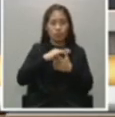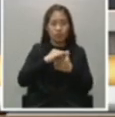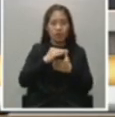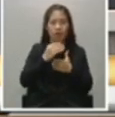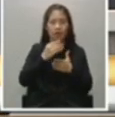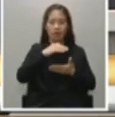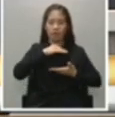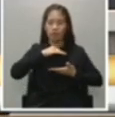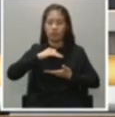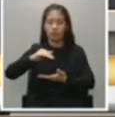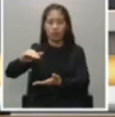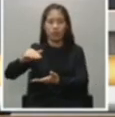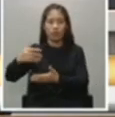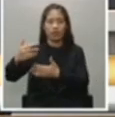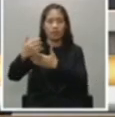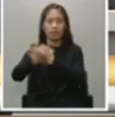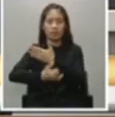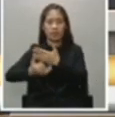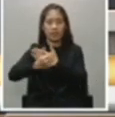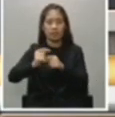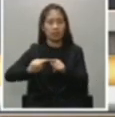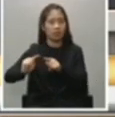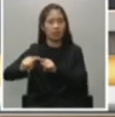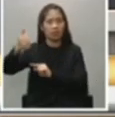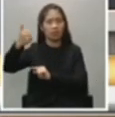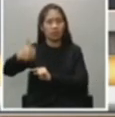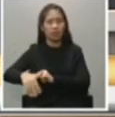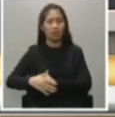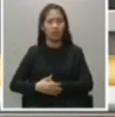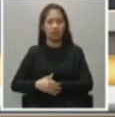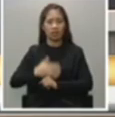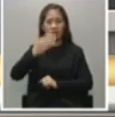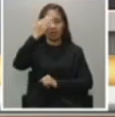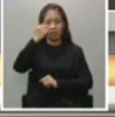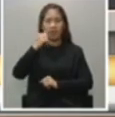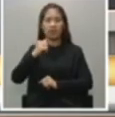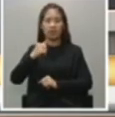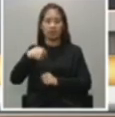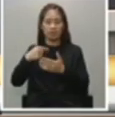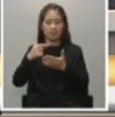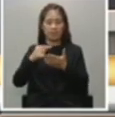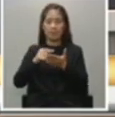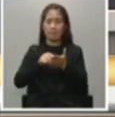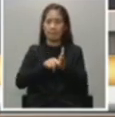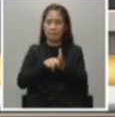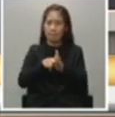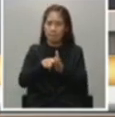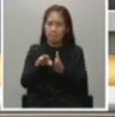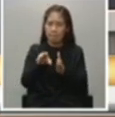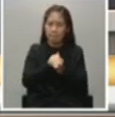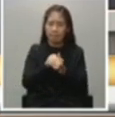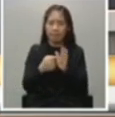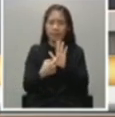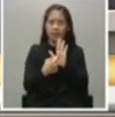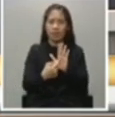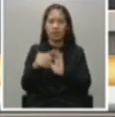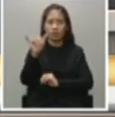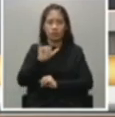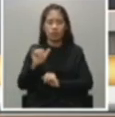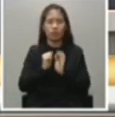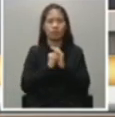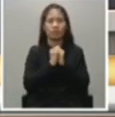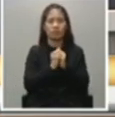ที่ห้ามให้มีการนำเข้าปศุสัตว์ที่ปนเปื้อนสารเร่งเนื้อแดงเช่นสหภาพยุโรปจี